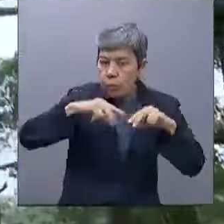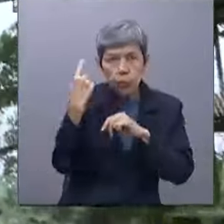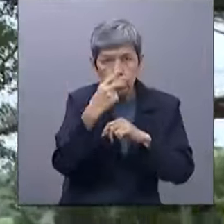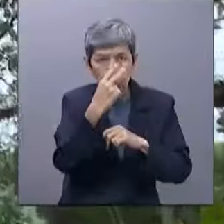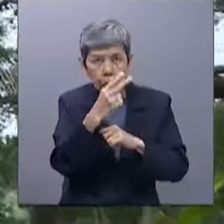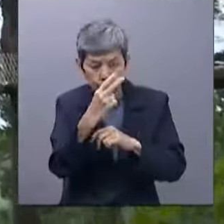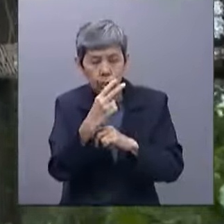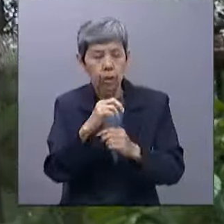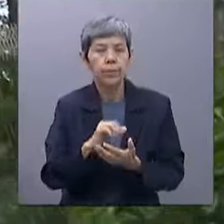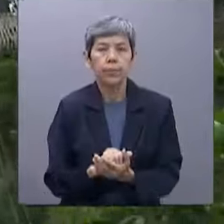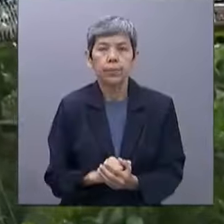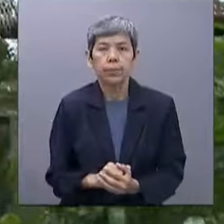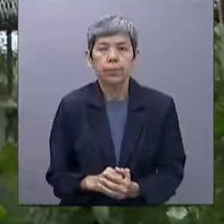ก่อนใช้บริการค่ะ